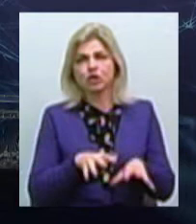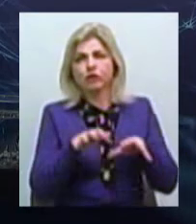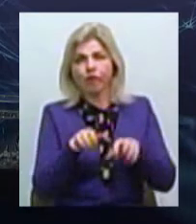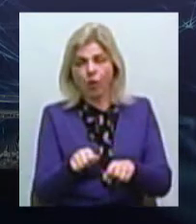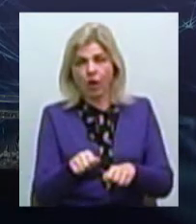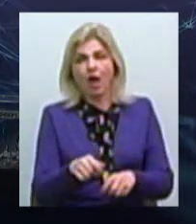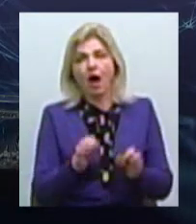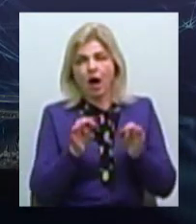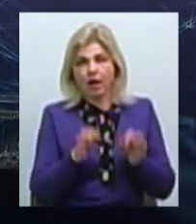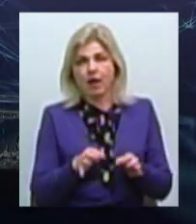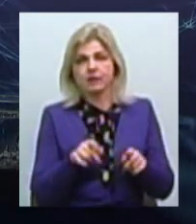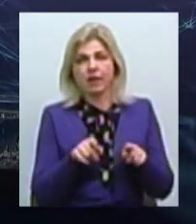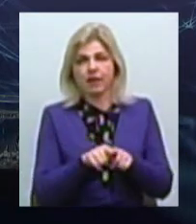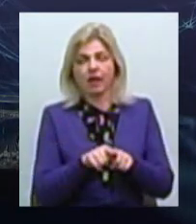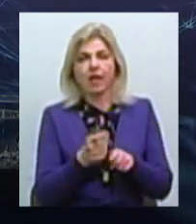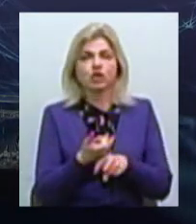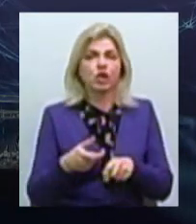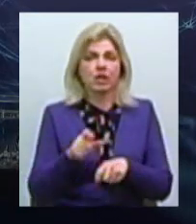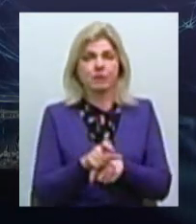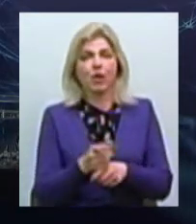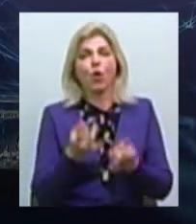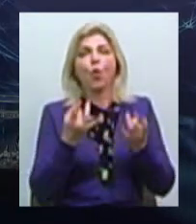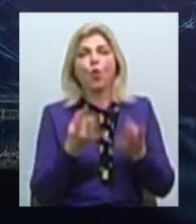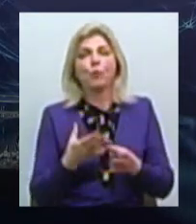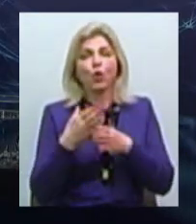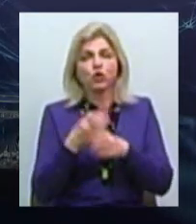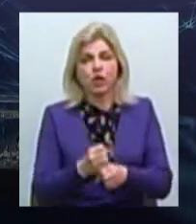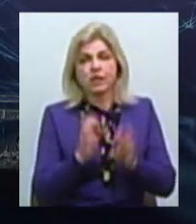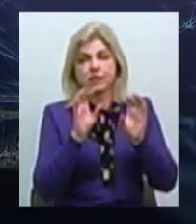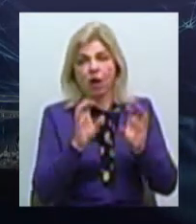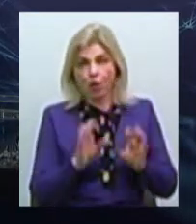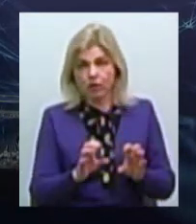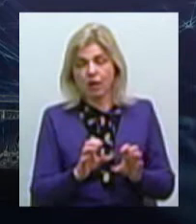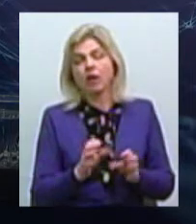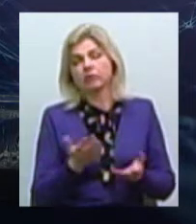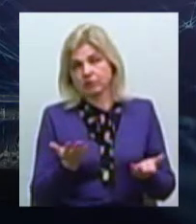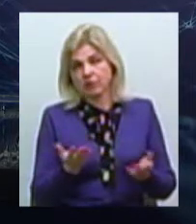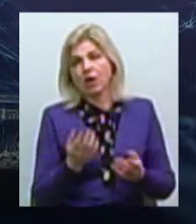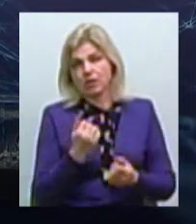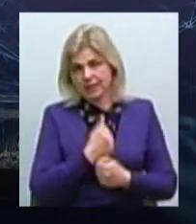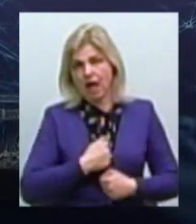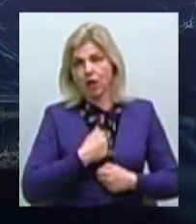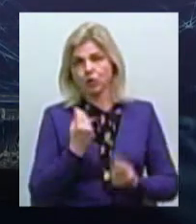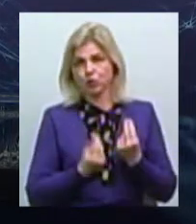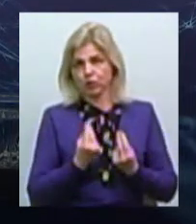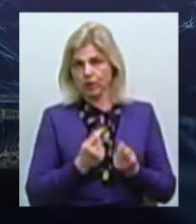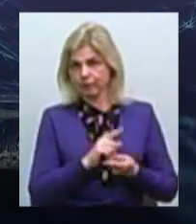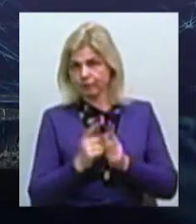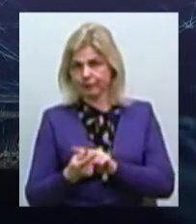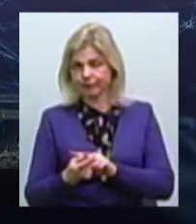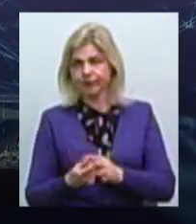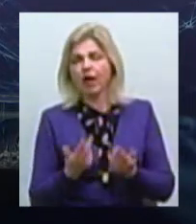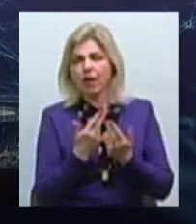и чрезмерное упрощение законодательные базы сыграла с нами очень злую шутку да мы поднялись